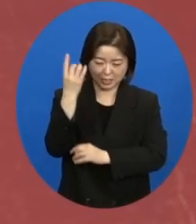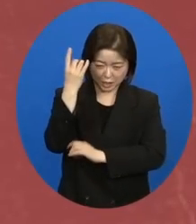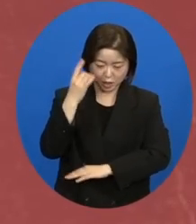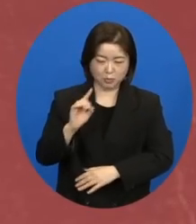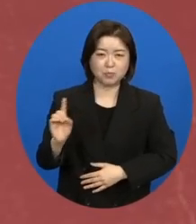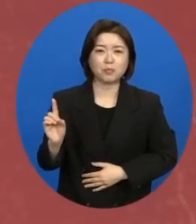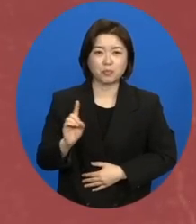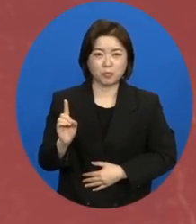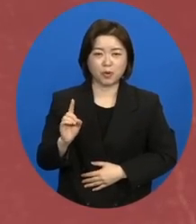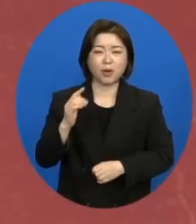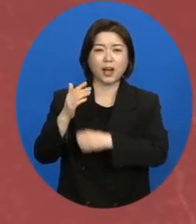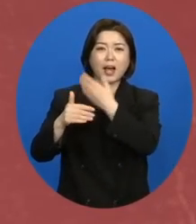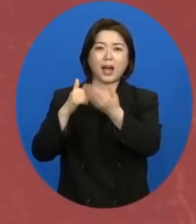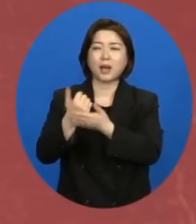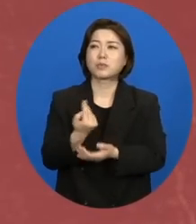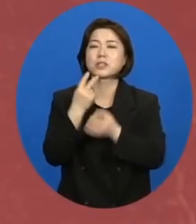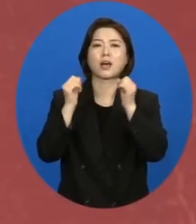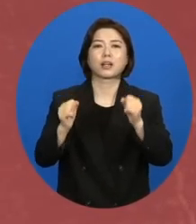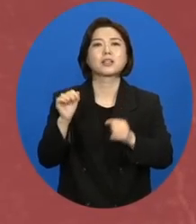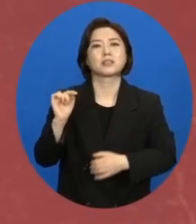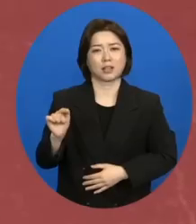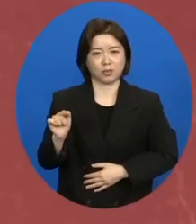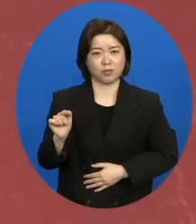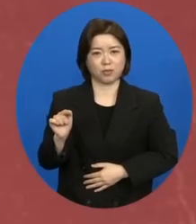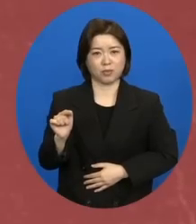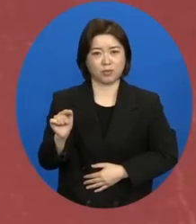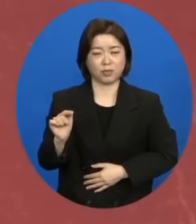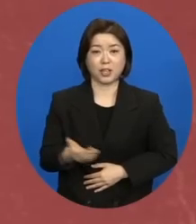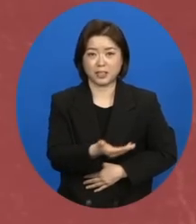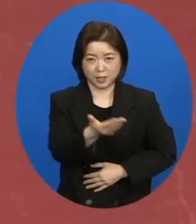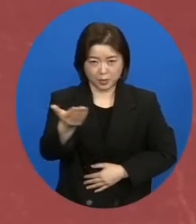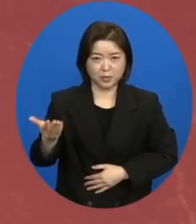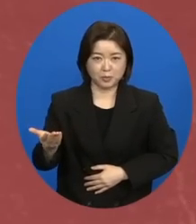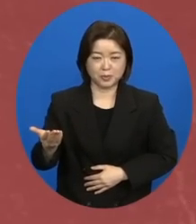것은 하나님이 살아계신다는 거예요. 여러분